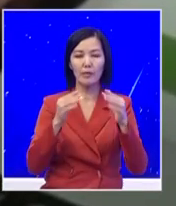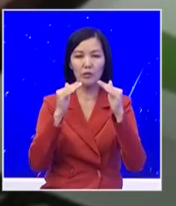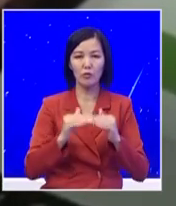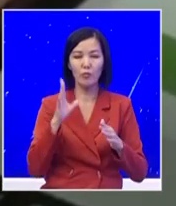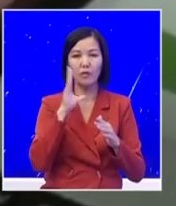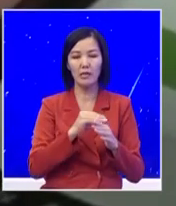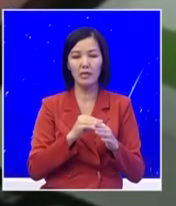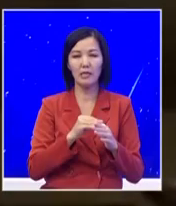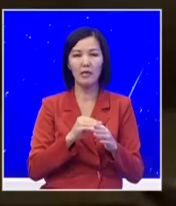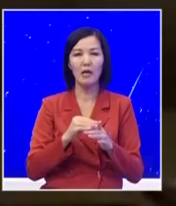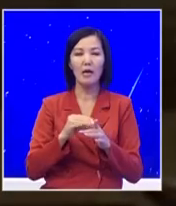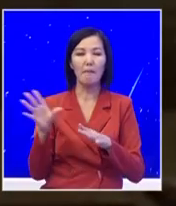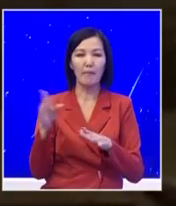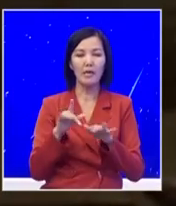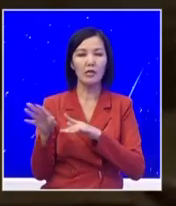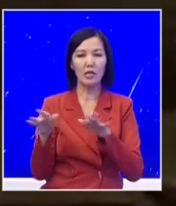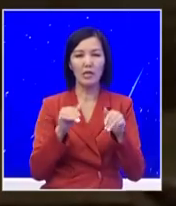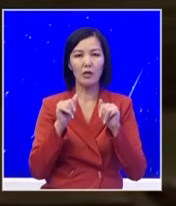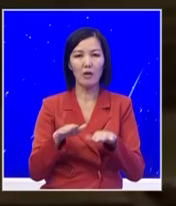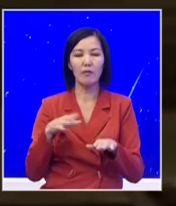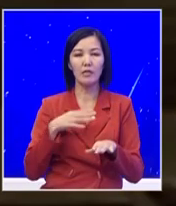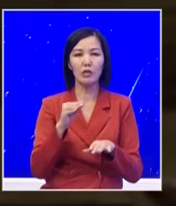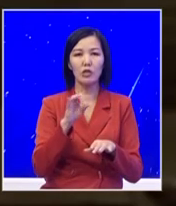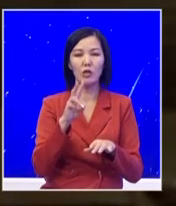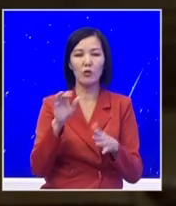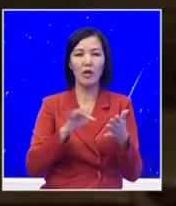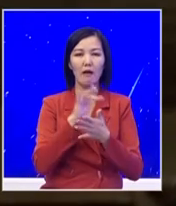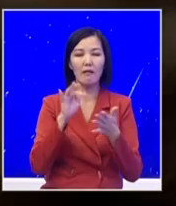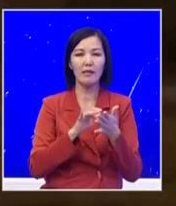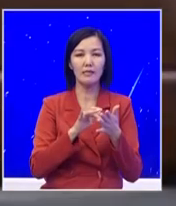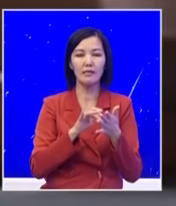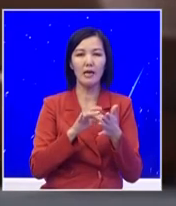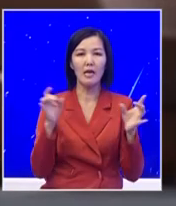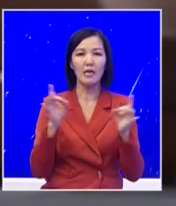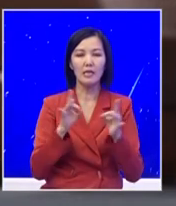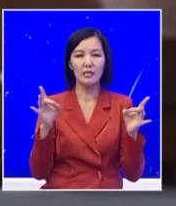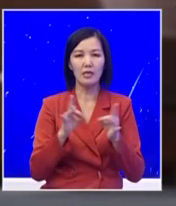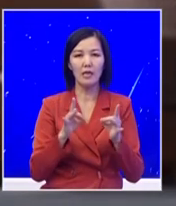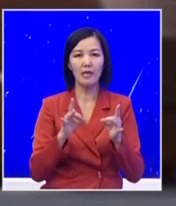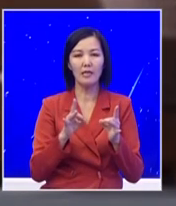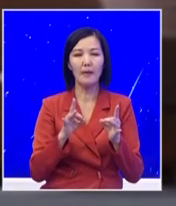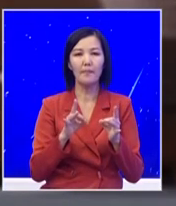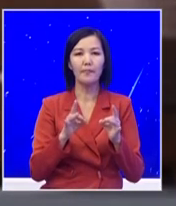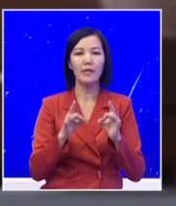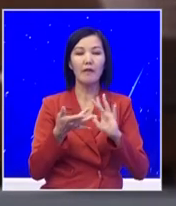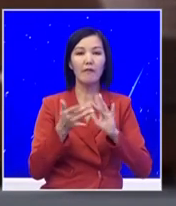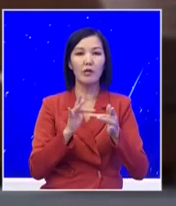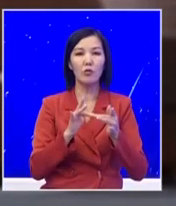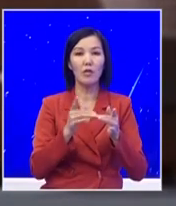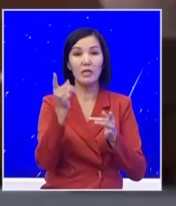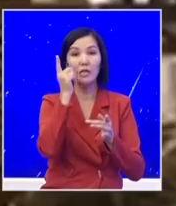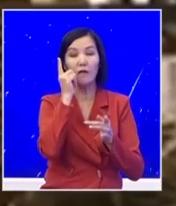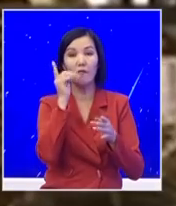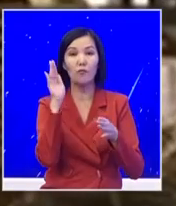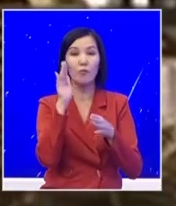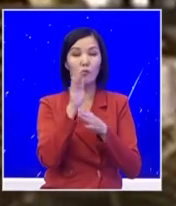төмендетуде, қолдан келгеннің бәрін жасауда. Мәселен, Жирона қаласының мейрамханаларында виртуалды даяшы қызмет іске қосылған. Меймандар телефонындағы